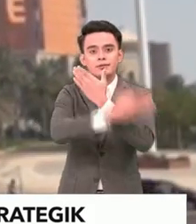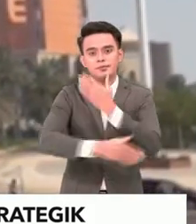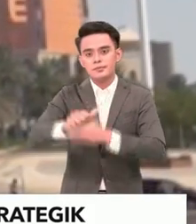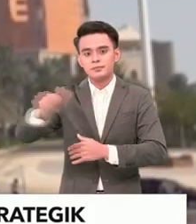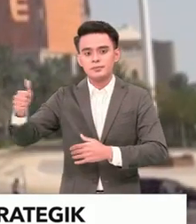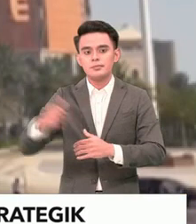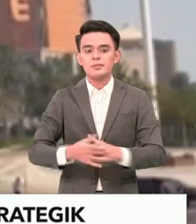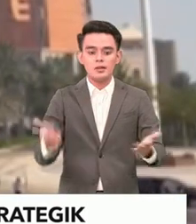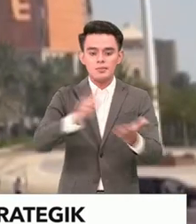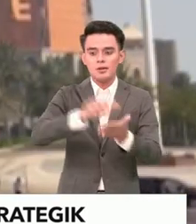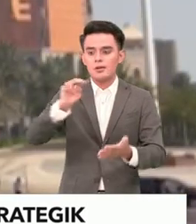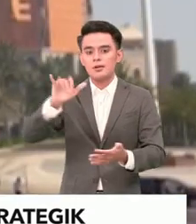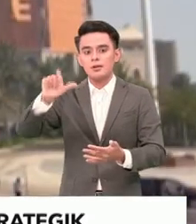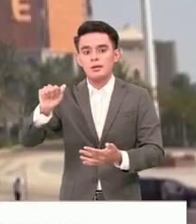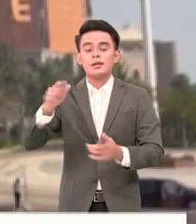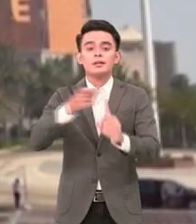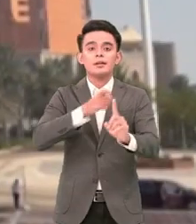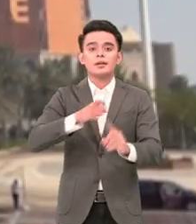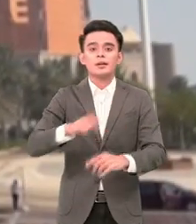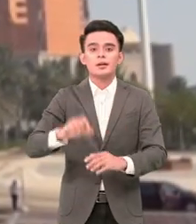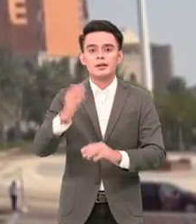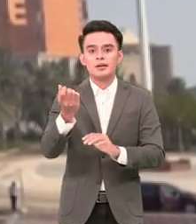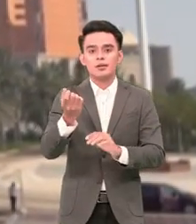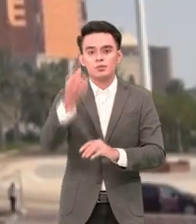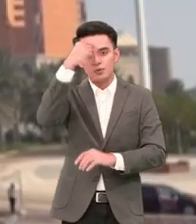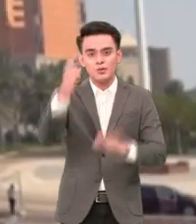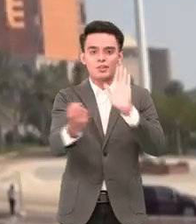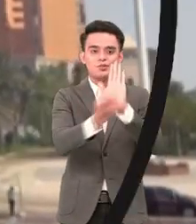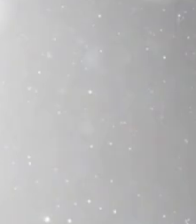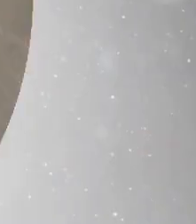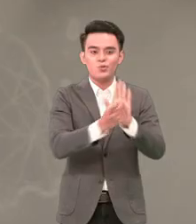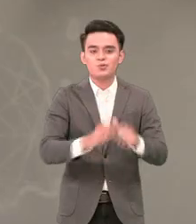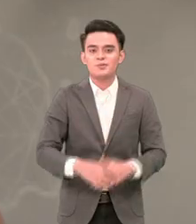lain laporan sayuran adalah Huda dari Abu Dhabi untuk Astro awan